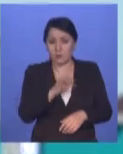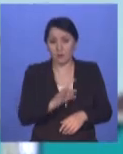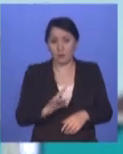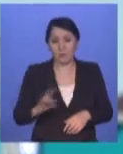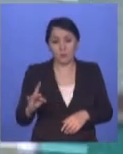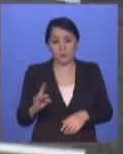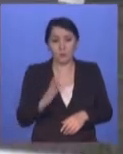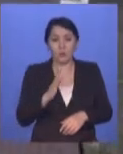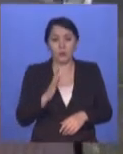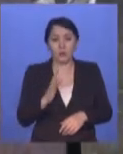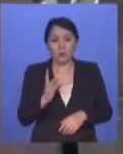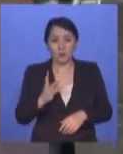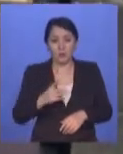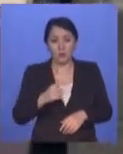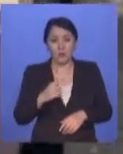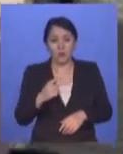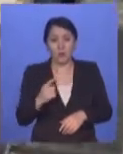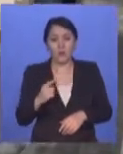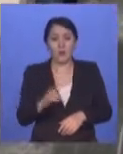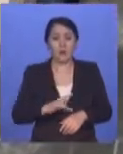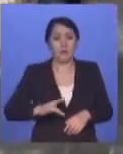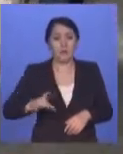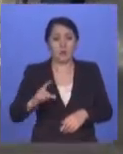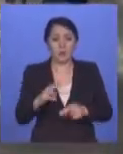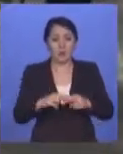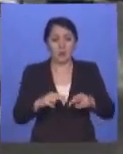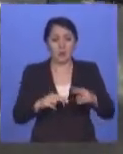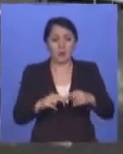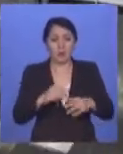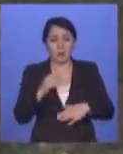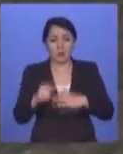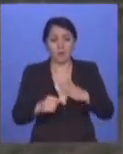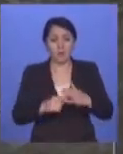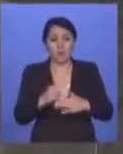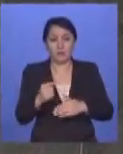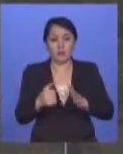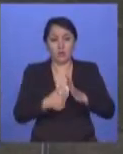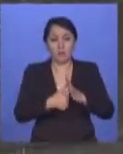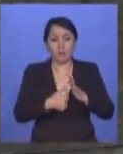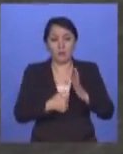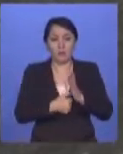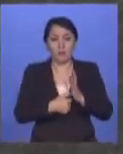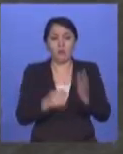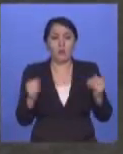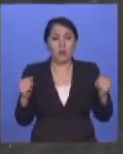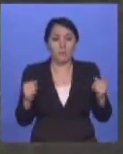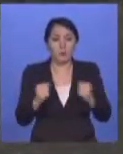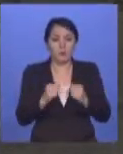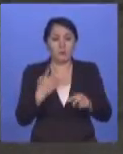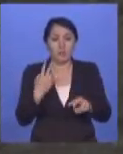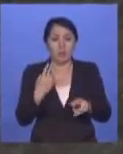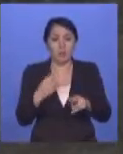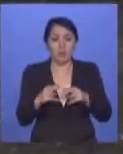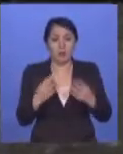барып тұратын болады. Айта кетейік, бірлік шағын ауданда салынып жатқан қалған 600 баспананың құрылысы күн суытқанға дейін